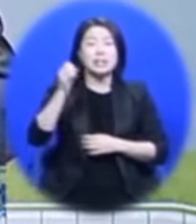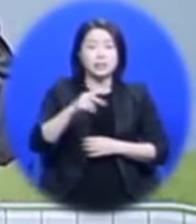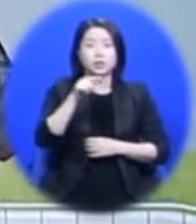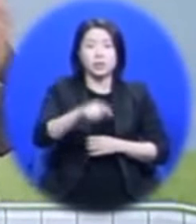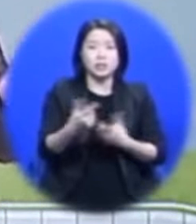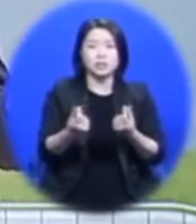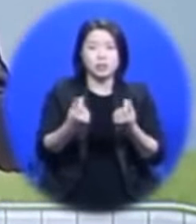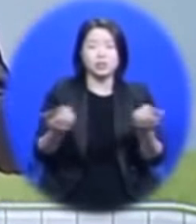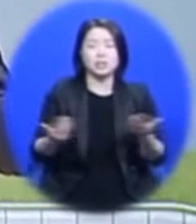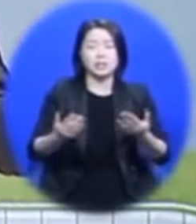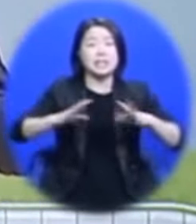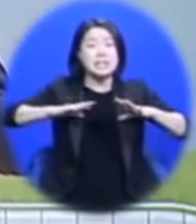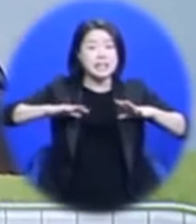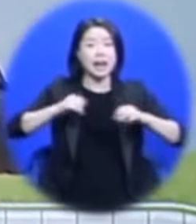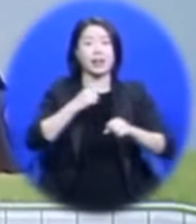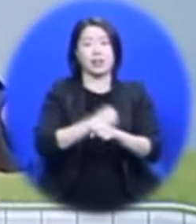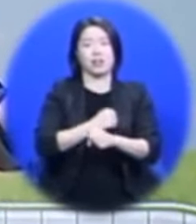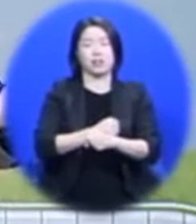그런 일들을 자랑해요.